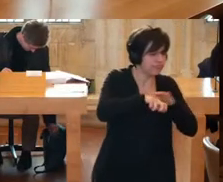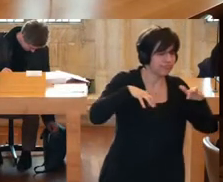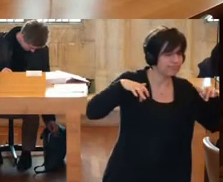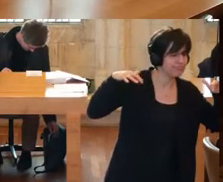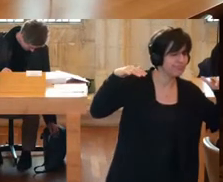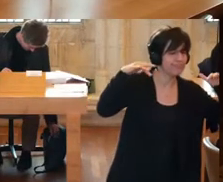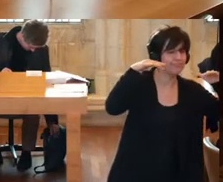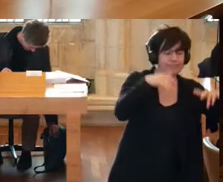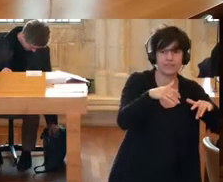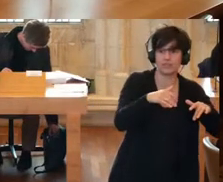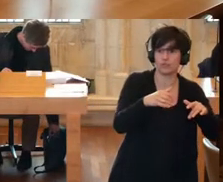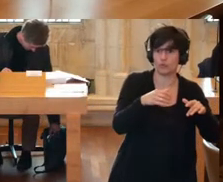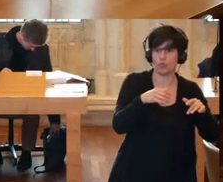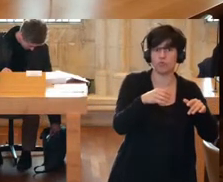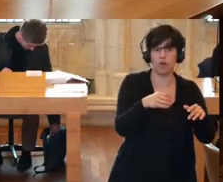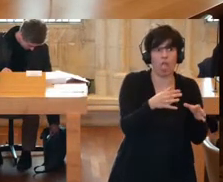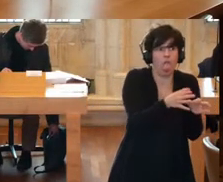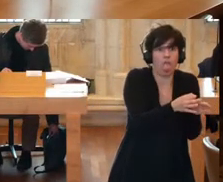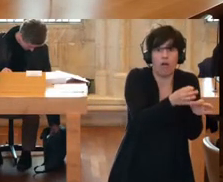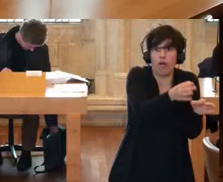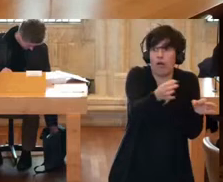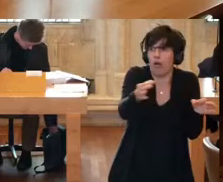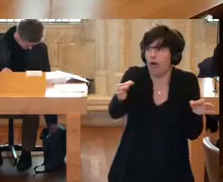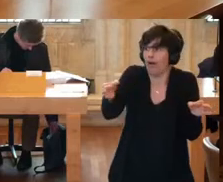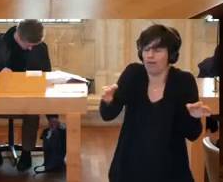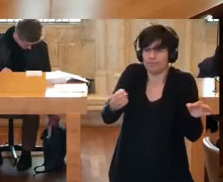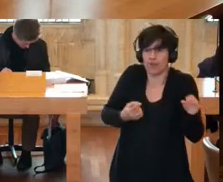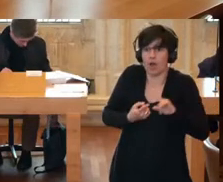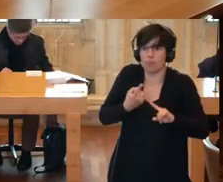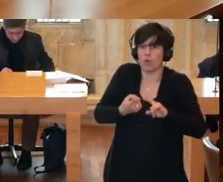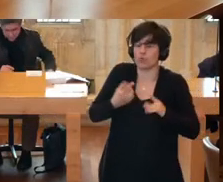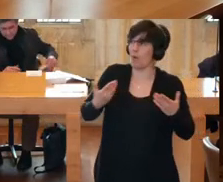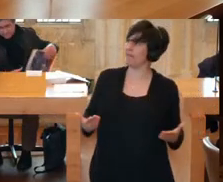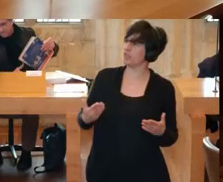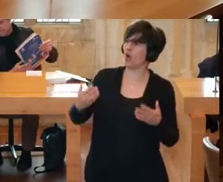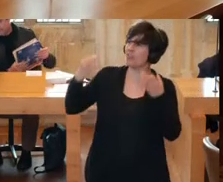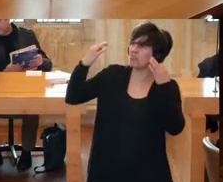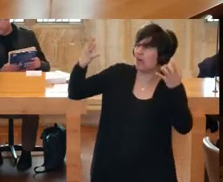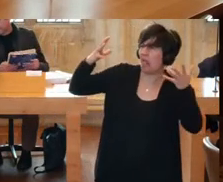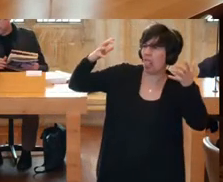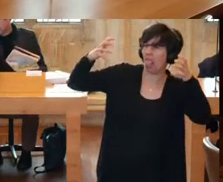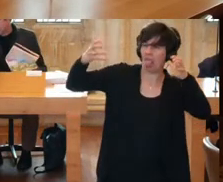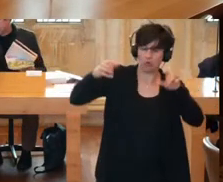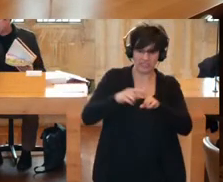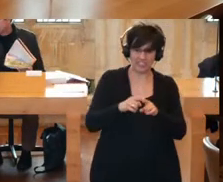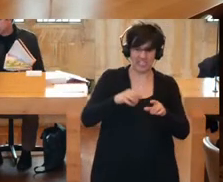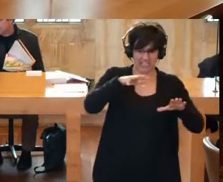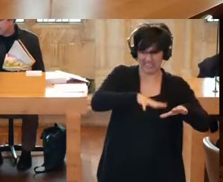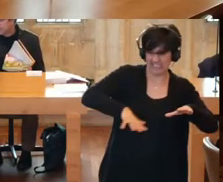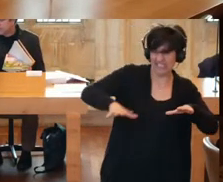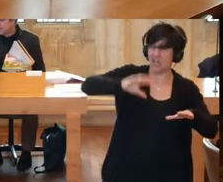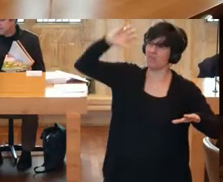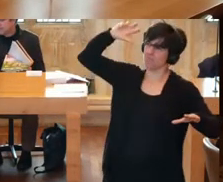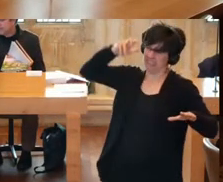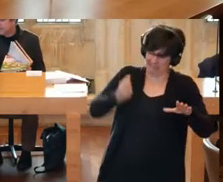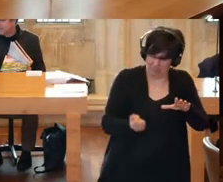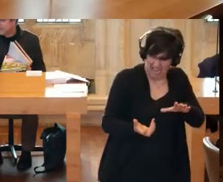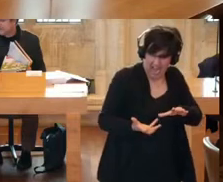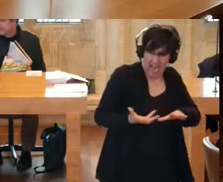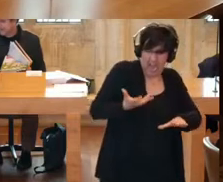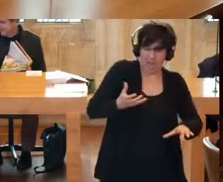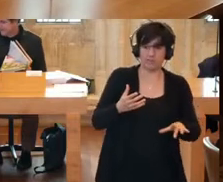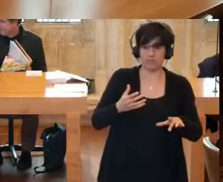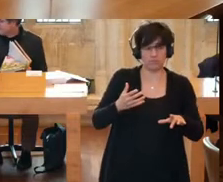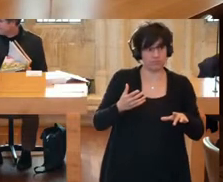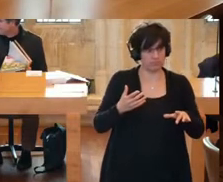donc essentiels dans une ville. À l'heure du réchauffement climatique et de la multiplication des îlots de chaleur, les espaces verts,